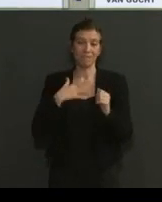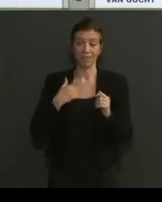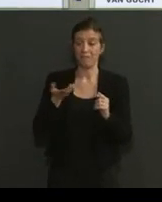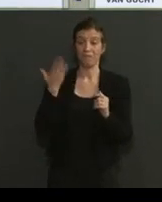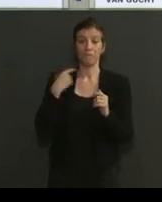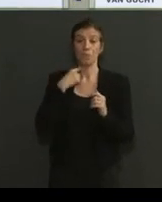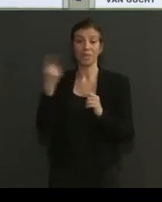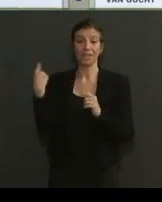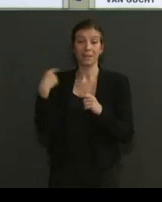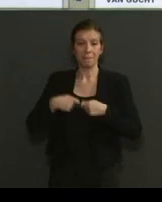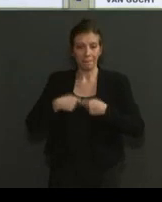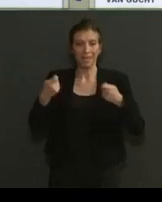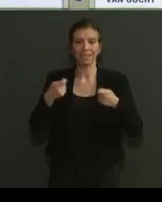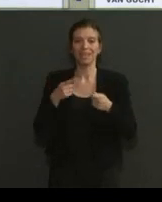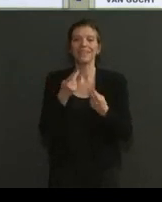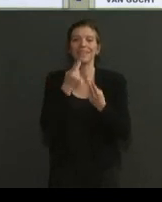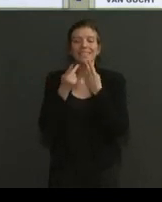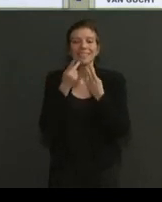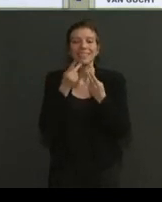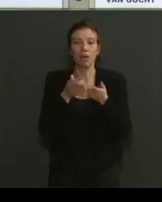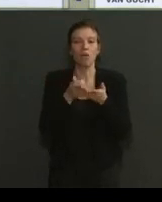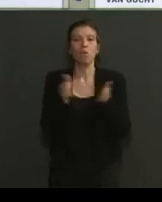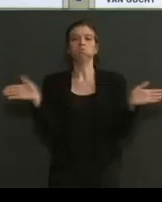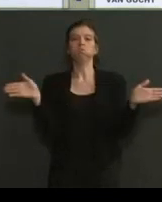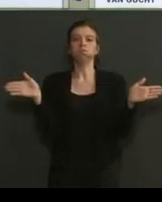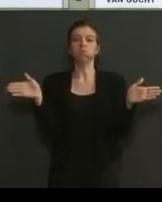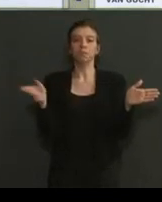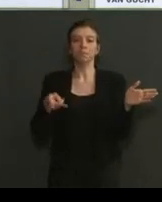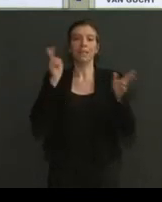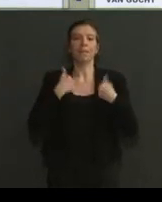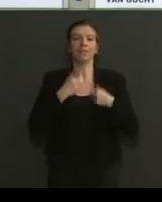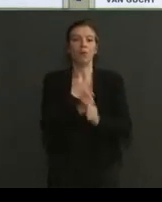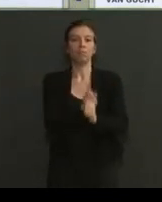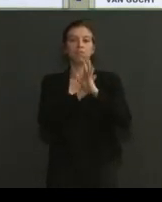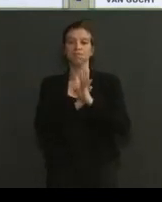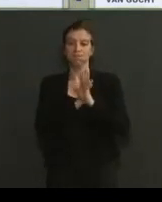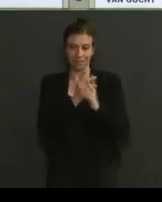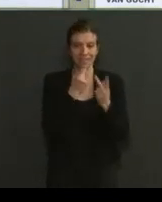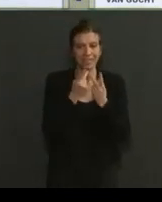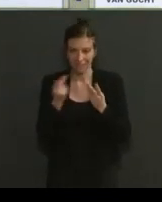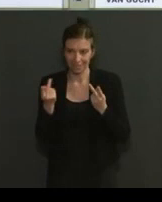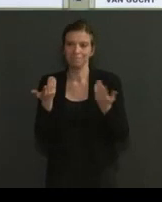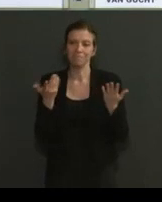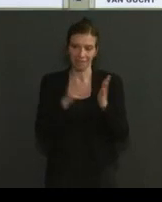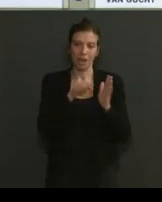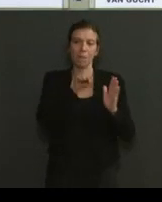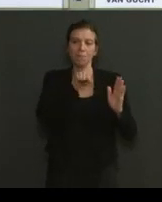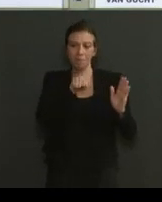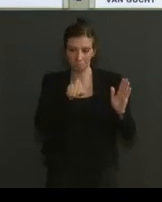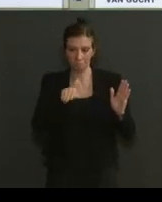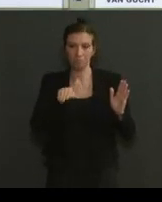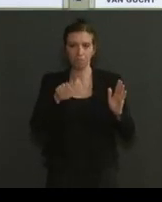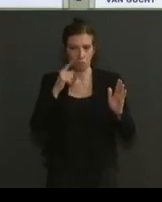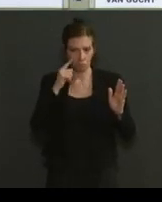We zien dat de daling van de besmettingen zich voordoet bij alle leeftijdsgroepen, met uitzondering van de kinderen onder